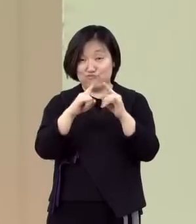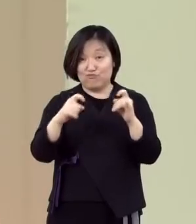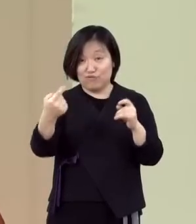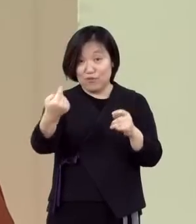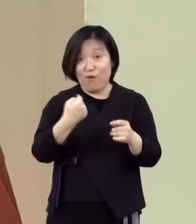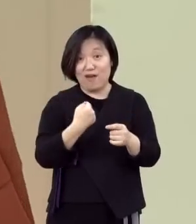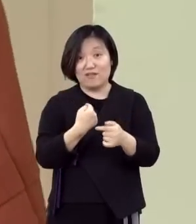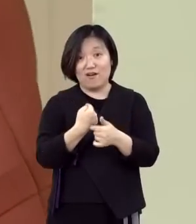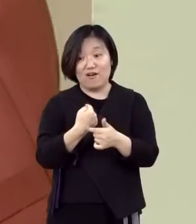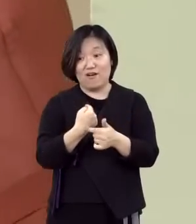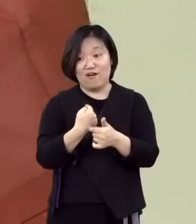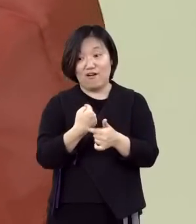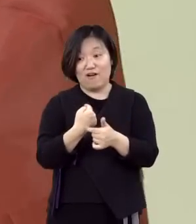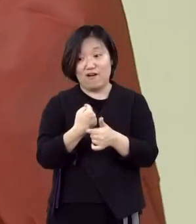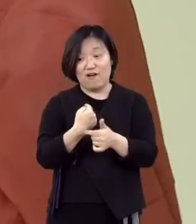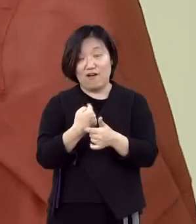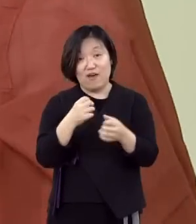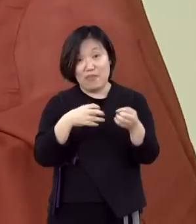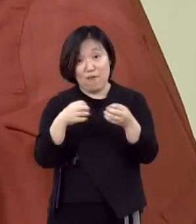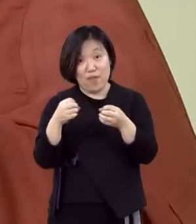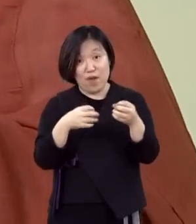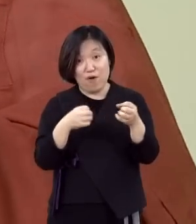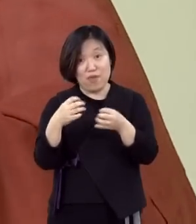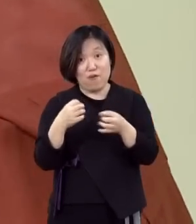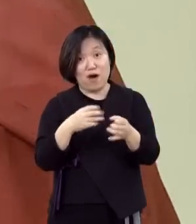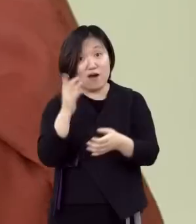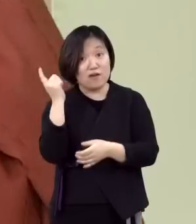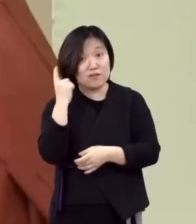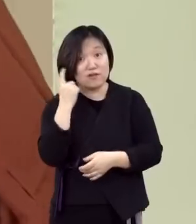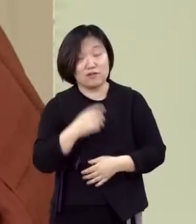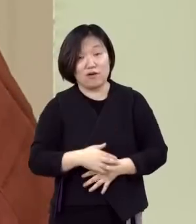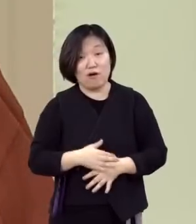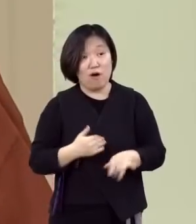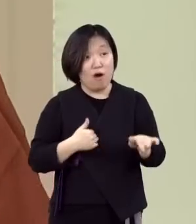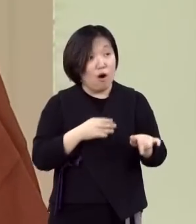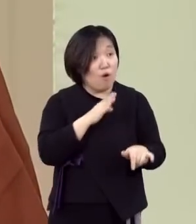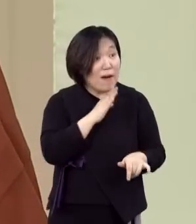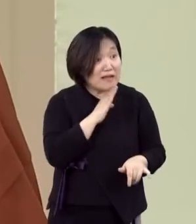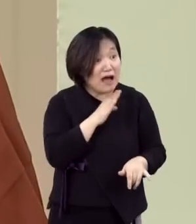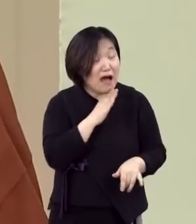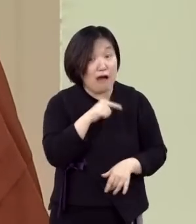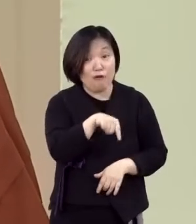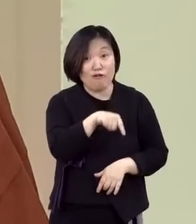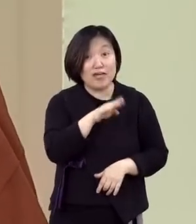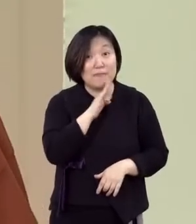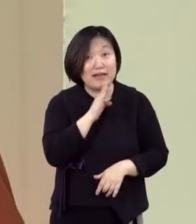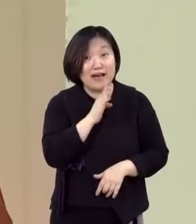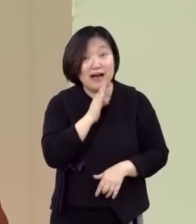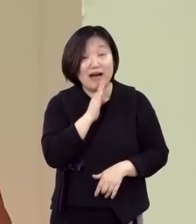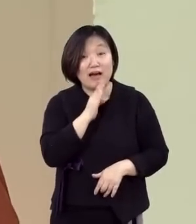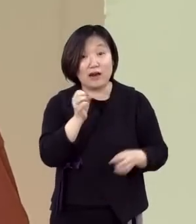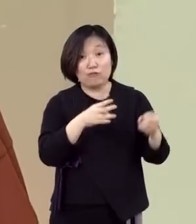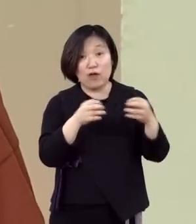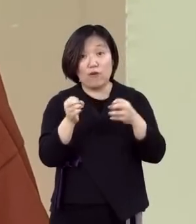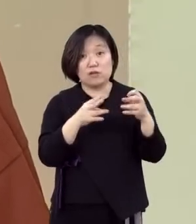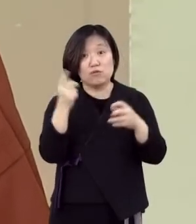고들었습니다."바로여기야, 여기가맞다,그래,여기맞아, 그렇지?"그들은서로에게말하고